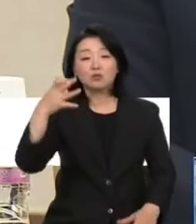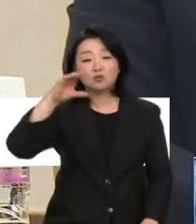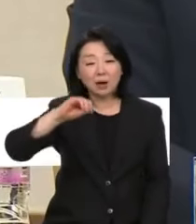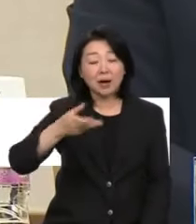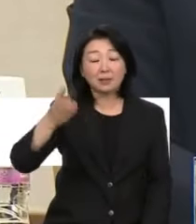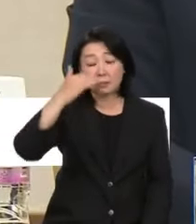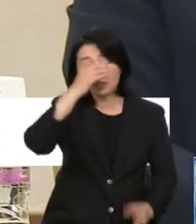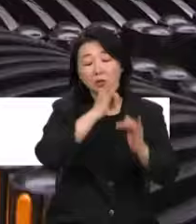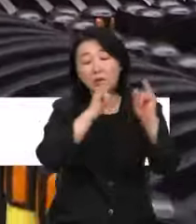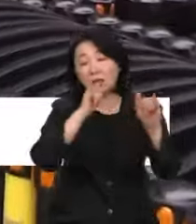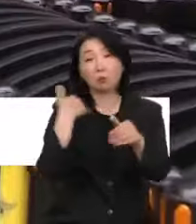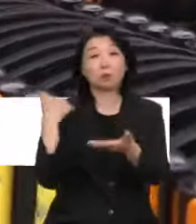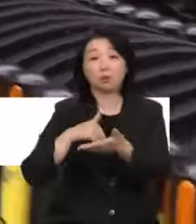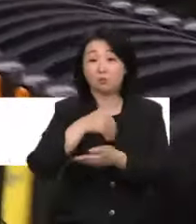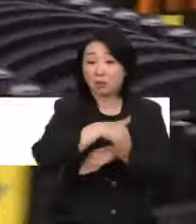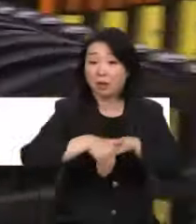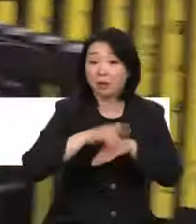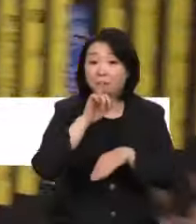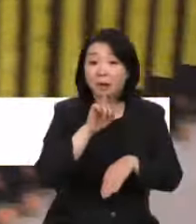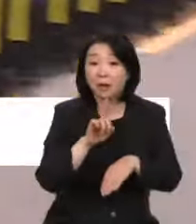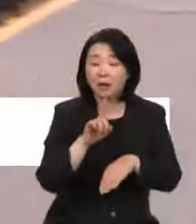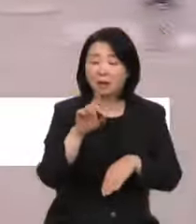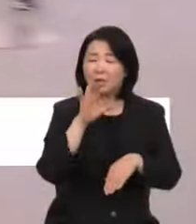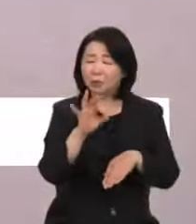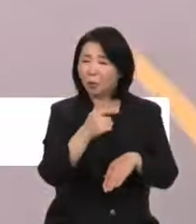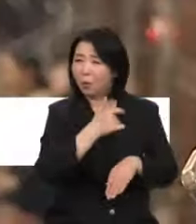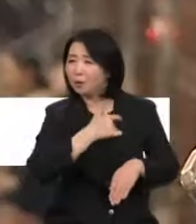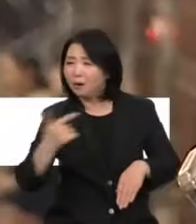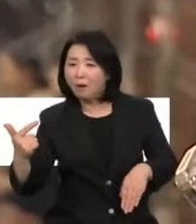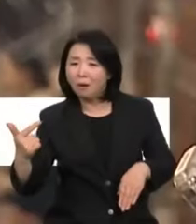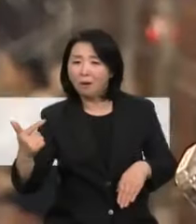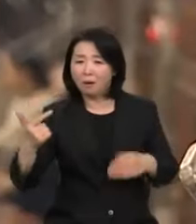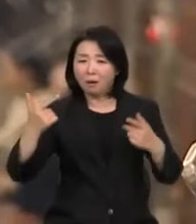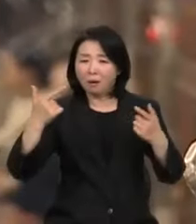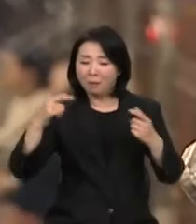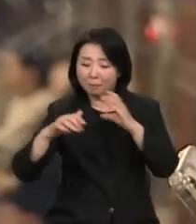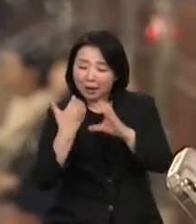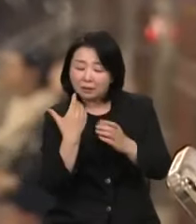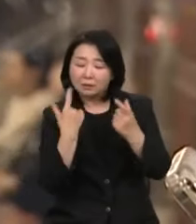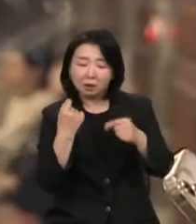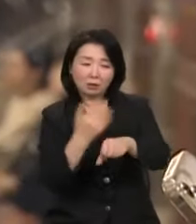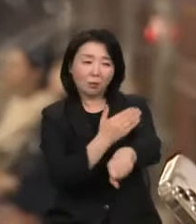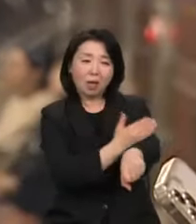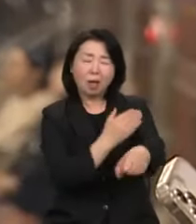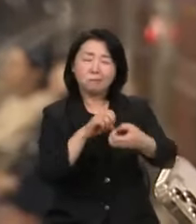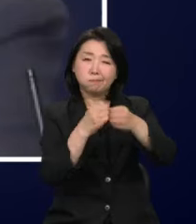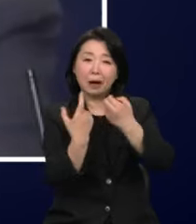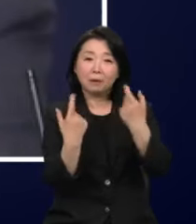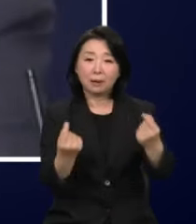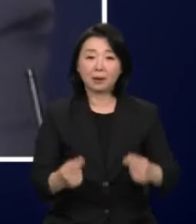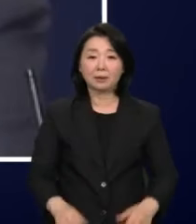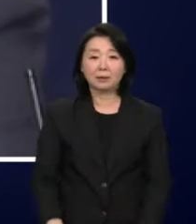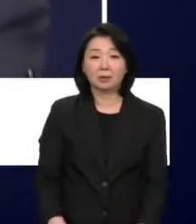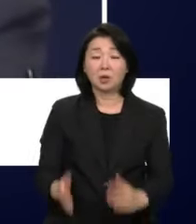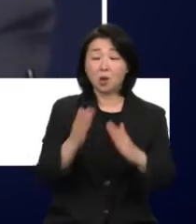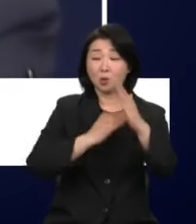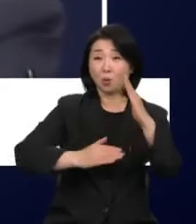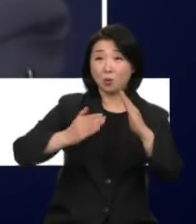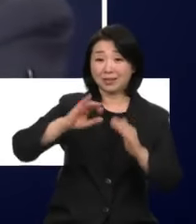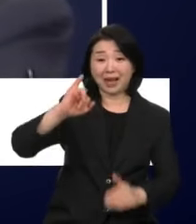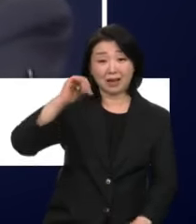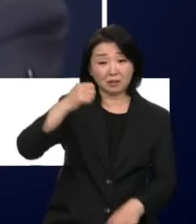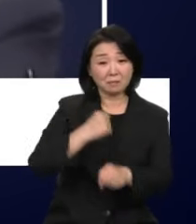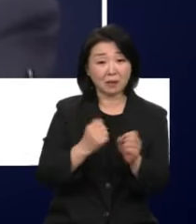예정이었다고 했습니다. 그러면서 많은 금액을 받은 것처럼 왜곡하고 호도하는 꼼수라고 주장했습니다. 공식 계정 정도